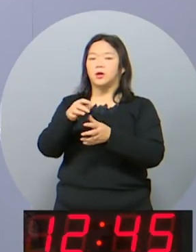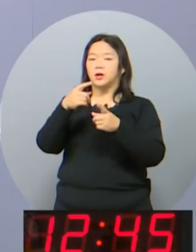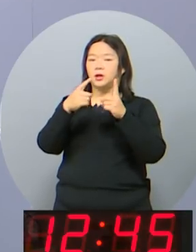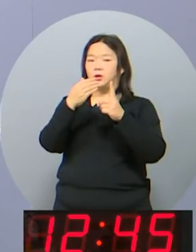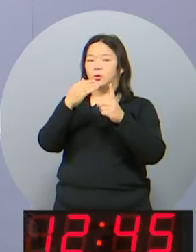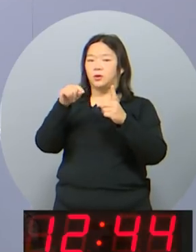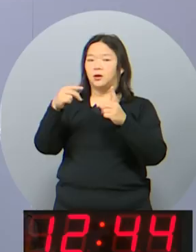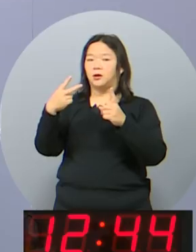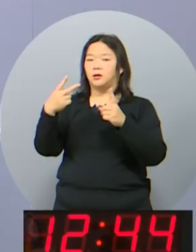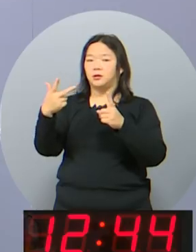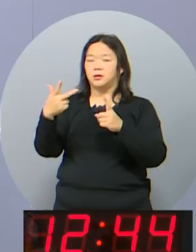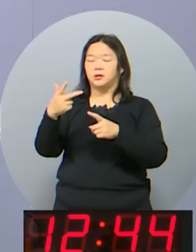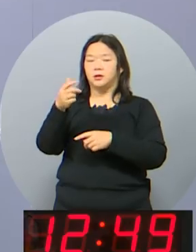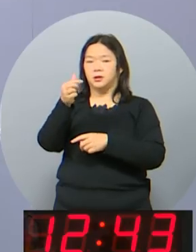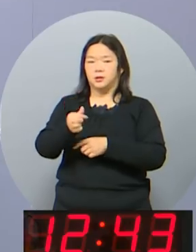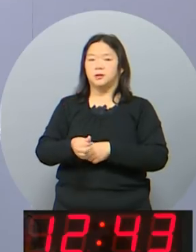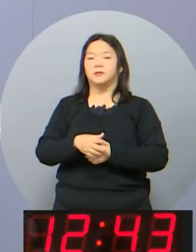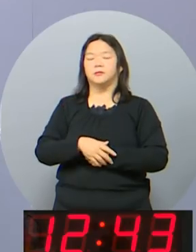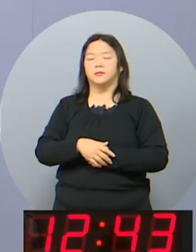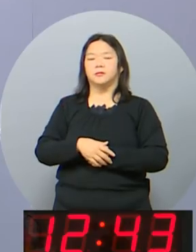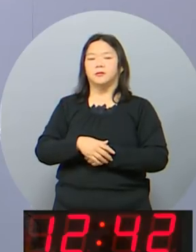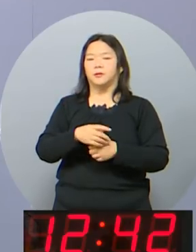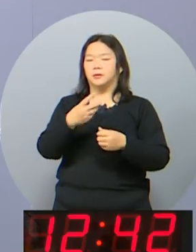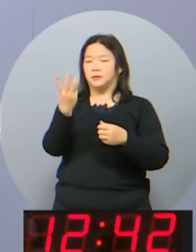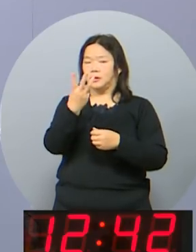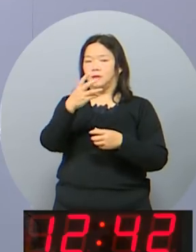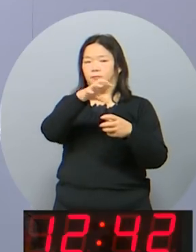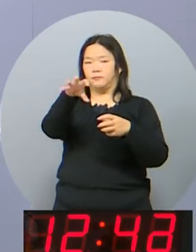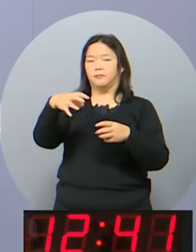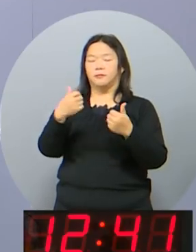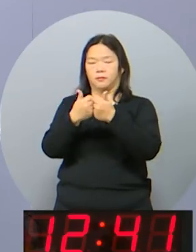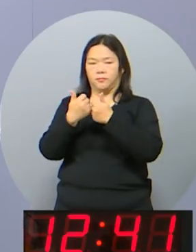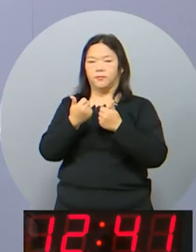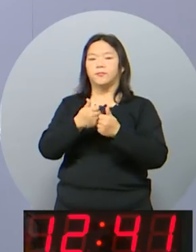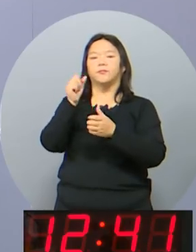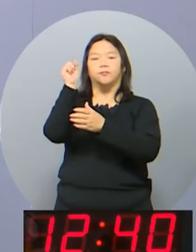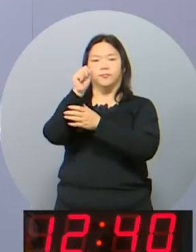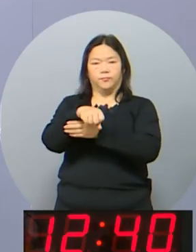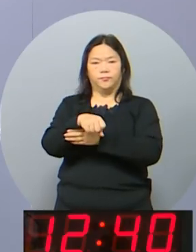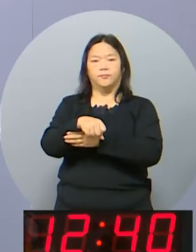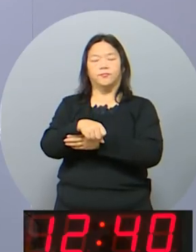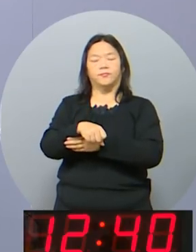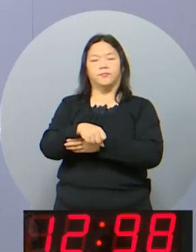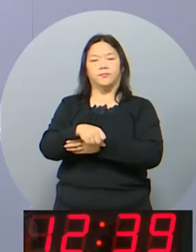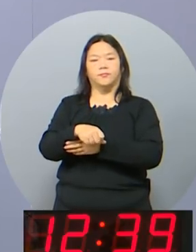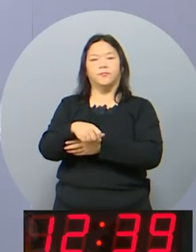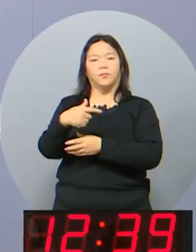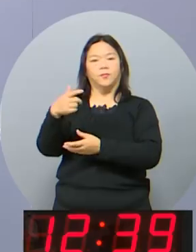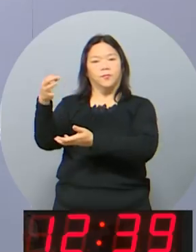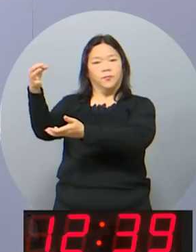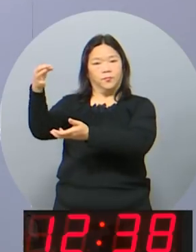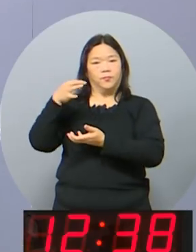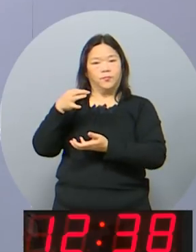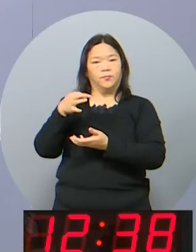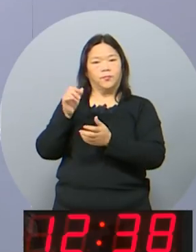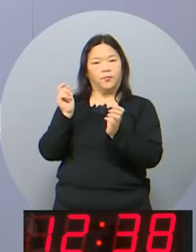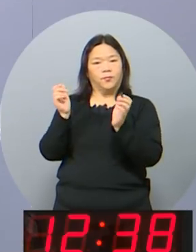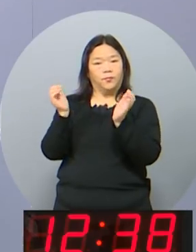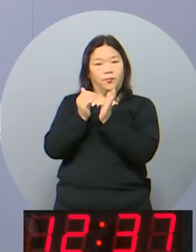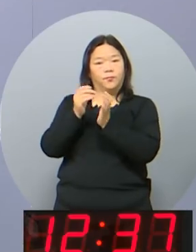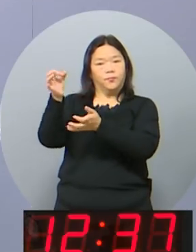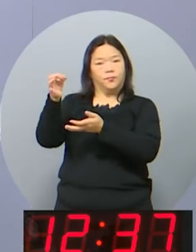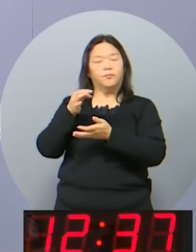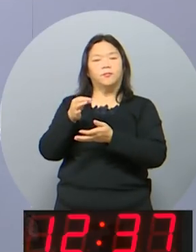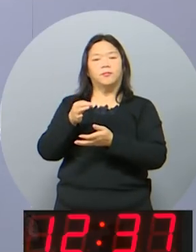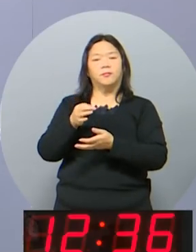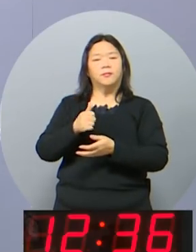19.27亿。那营建署经由他们开会已经通过，即将要拨款下来，所以不是不